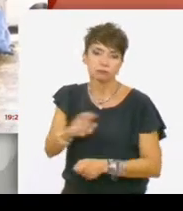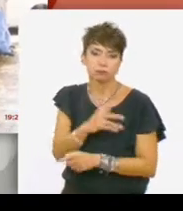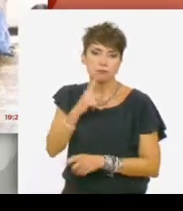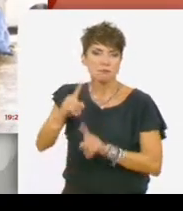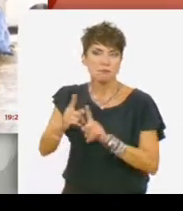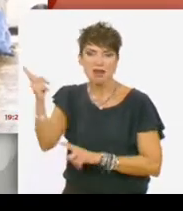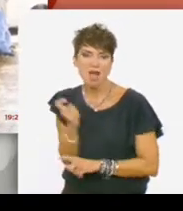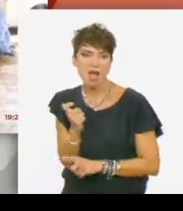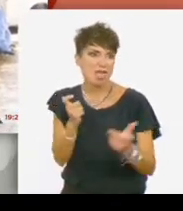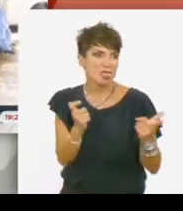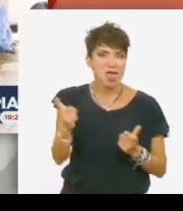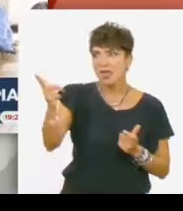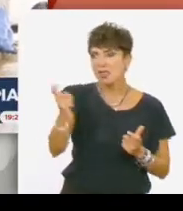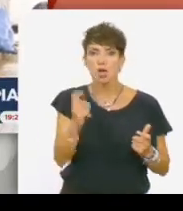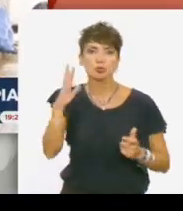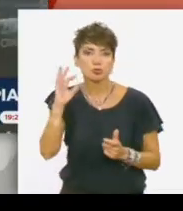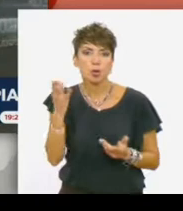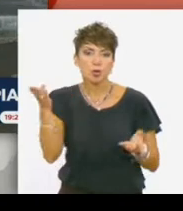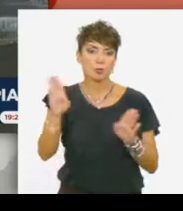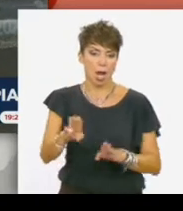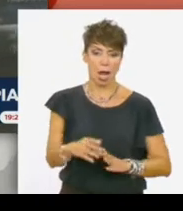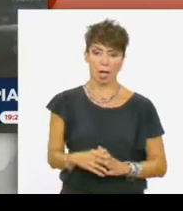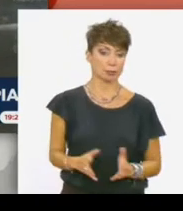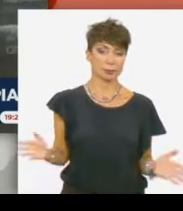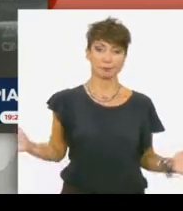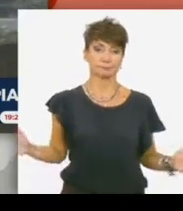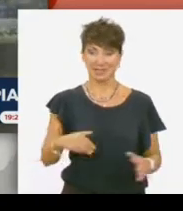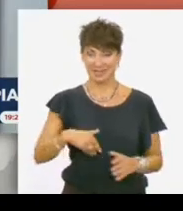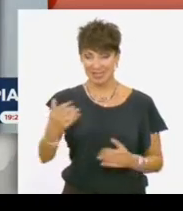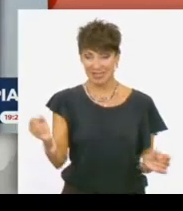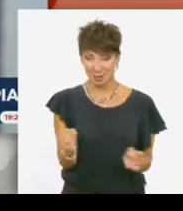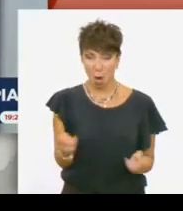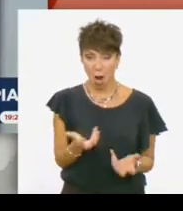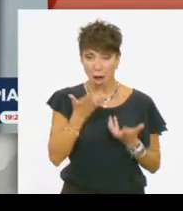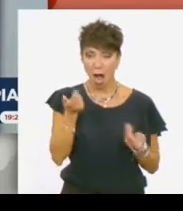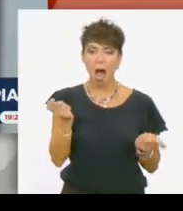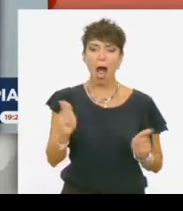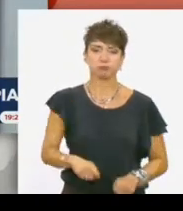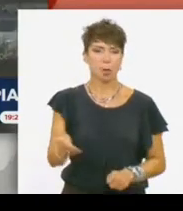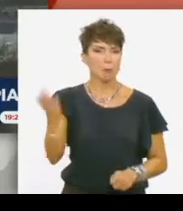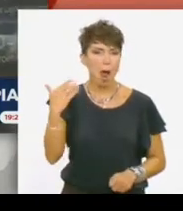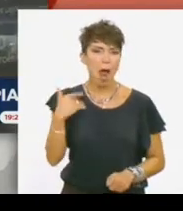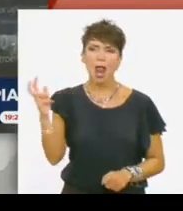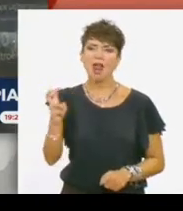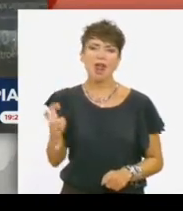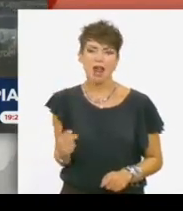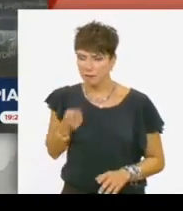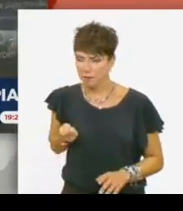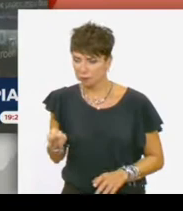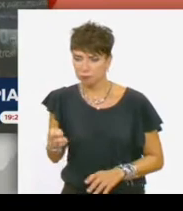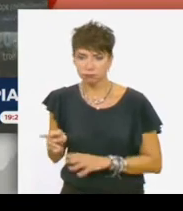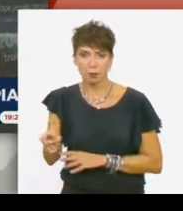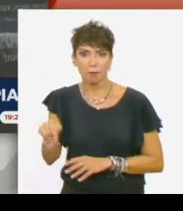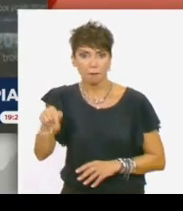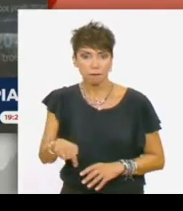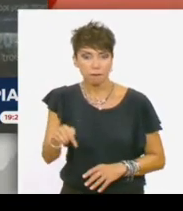δανεισμό για να καλύψουν τις υποχρεώσεις τους. Δεν βλέπω να ζεσθενόμαστε το χειμώνα. Εγώ ζεσθενόμουν με ρεύμα και φέτος